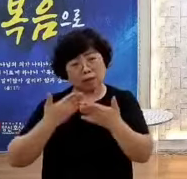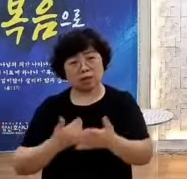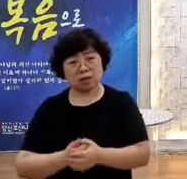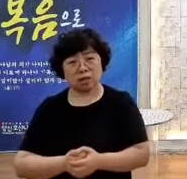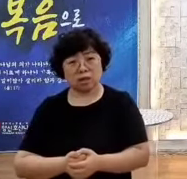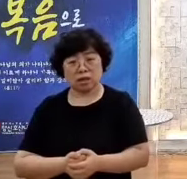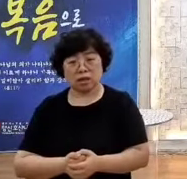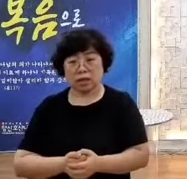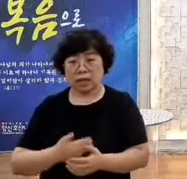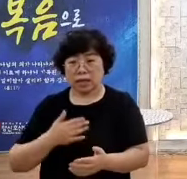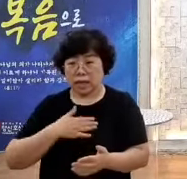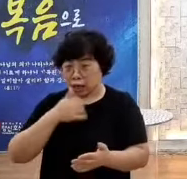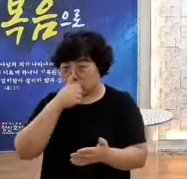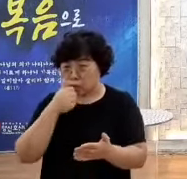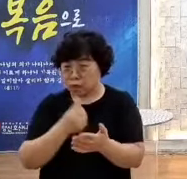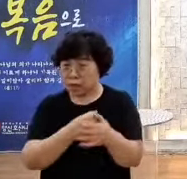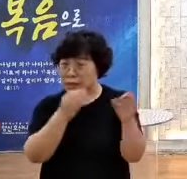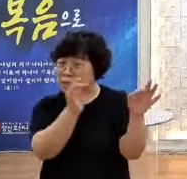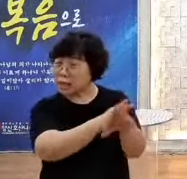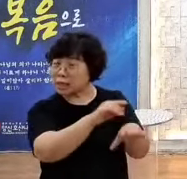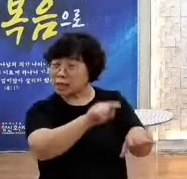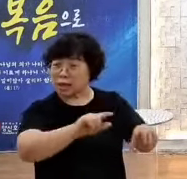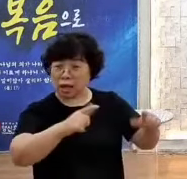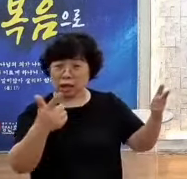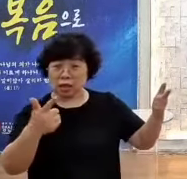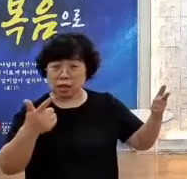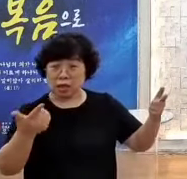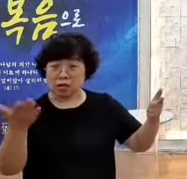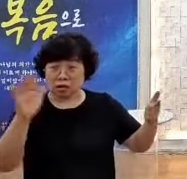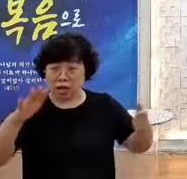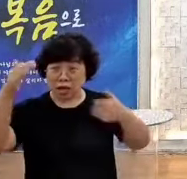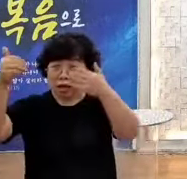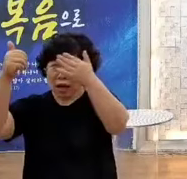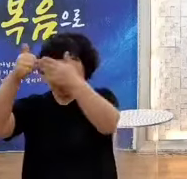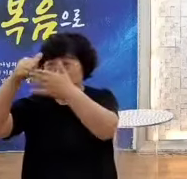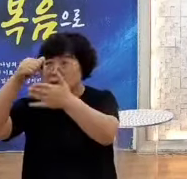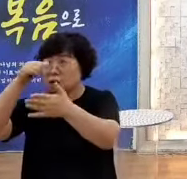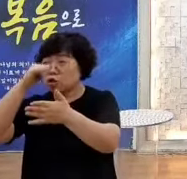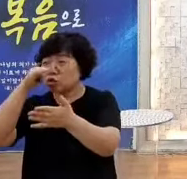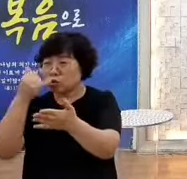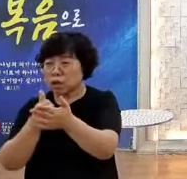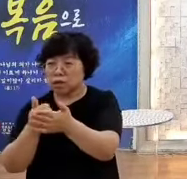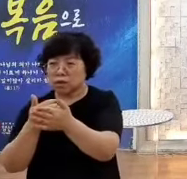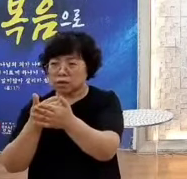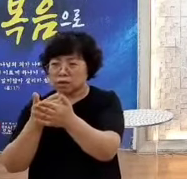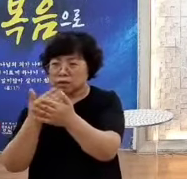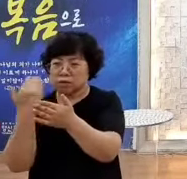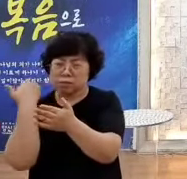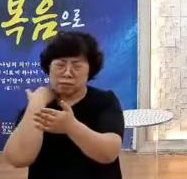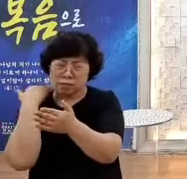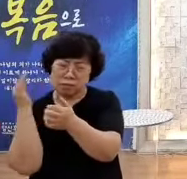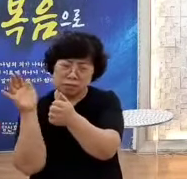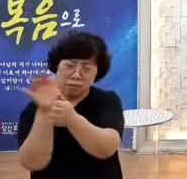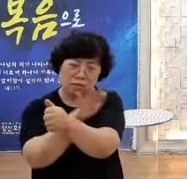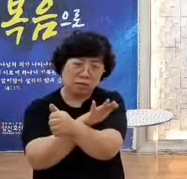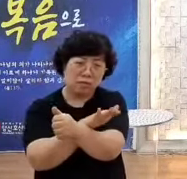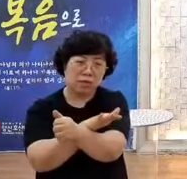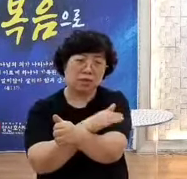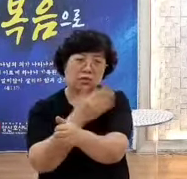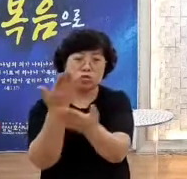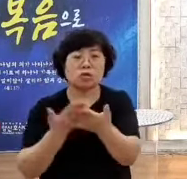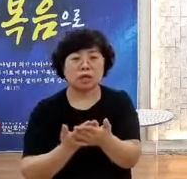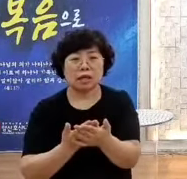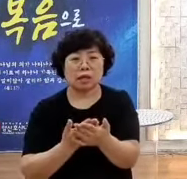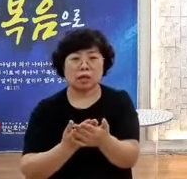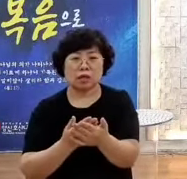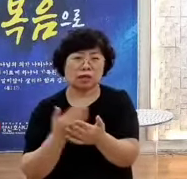우리를 덮어주신 이 죄를 사해주신 이 은혜는 바로 예수님께서 우리 죄 때문에 우리 대신